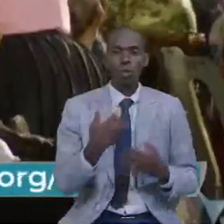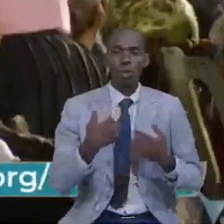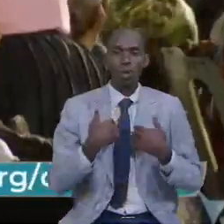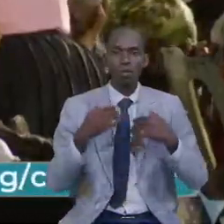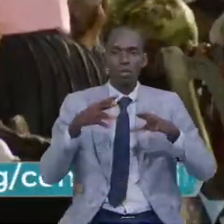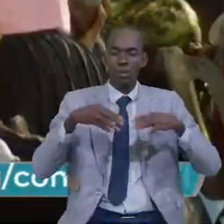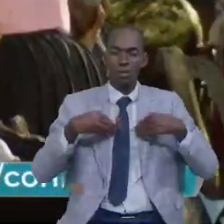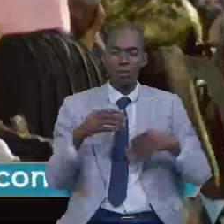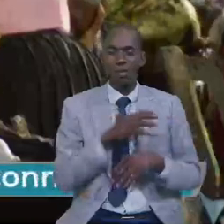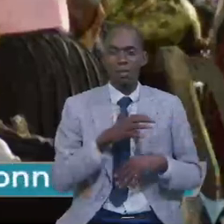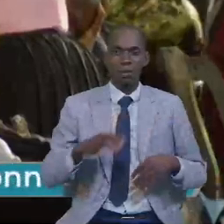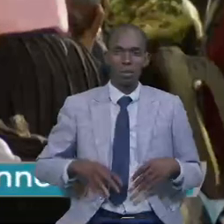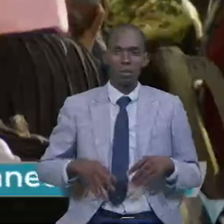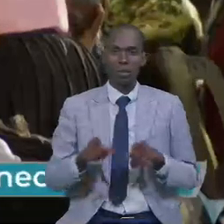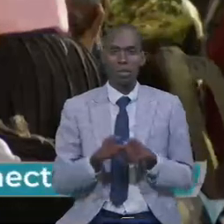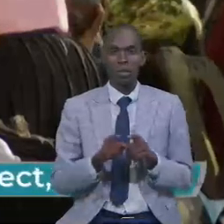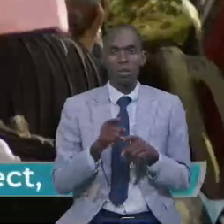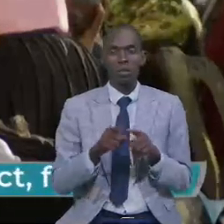vous êtes en ligne